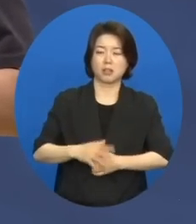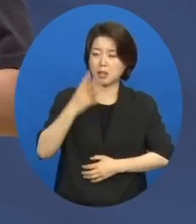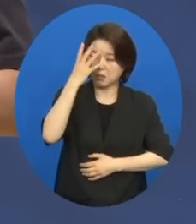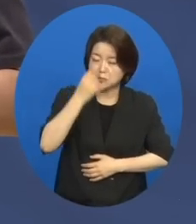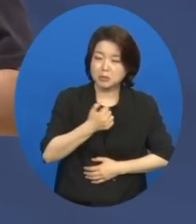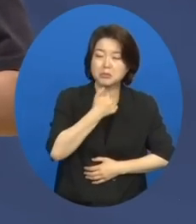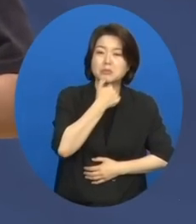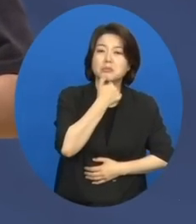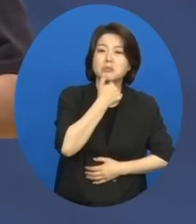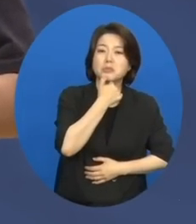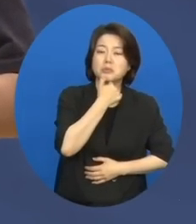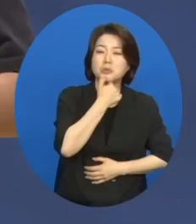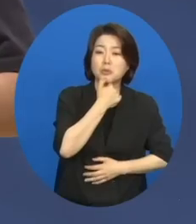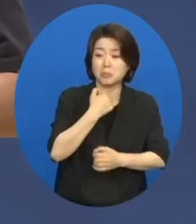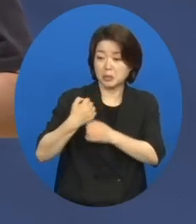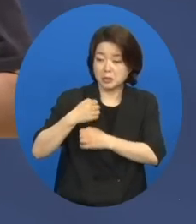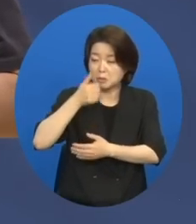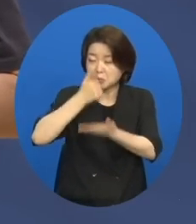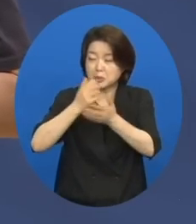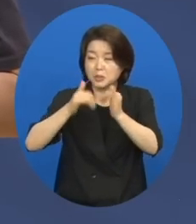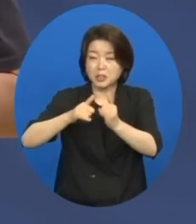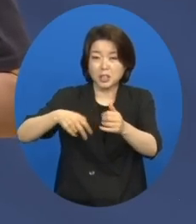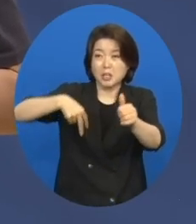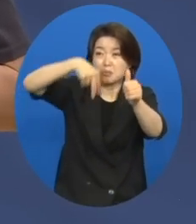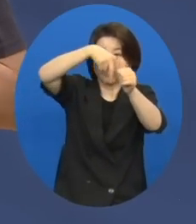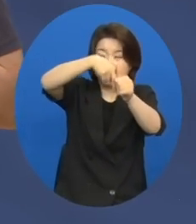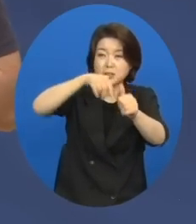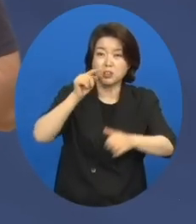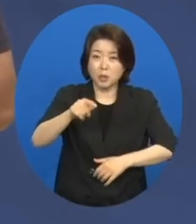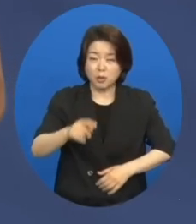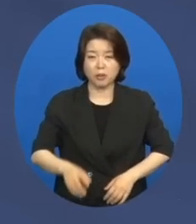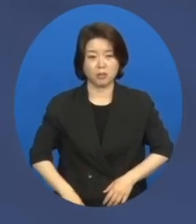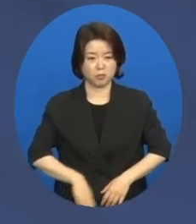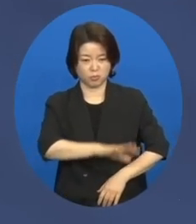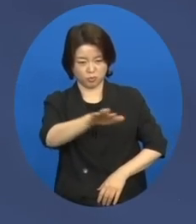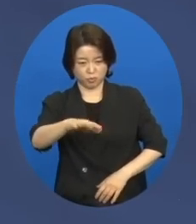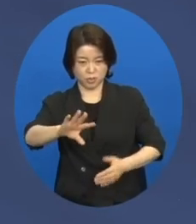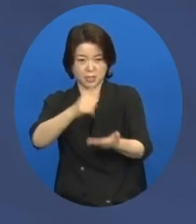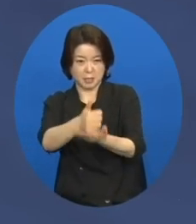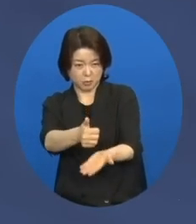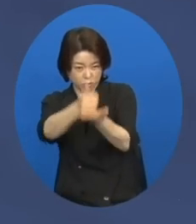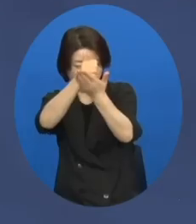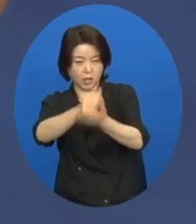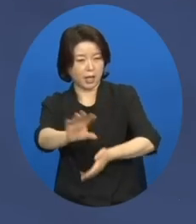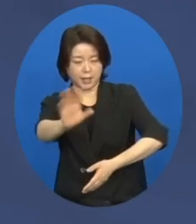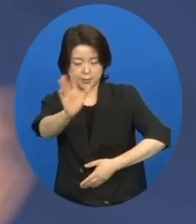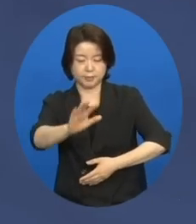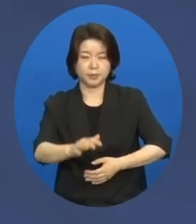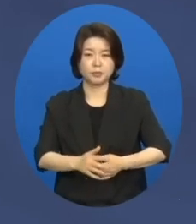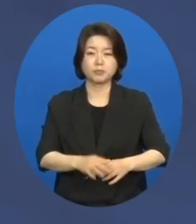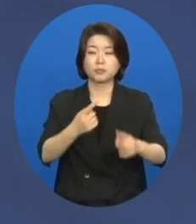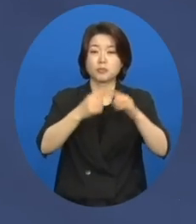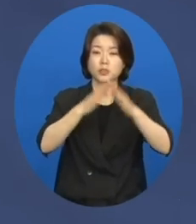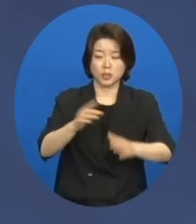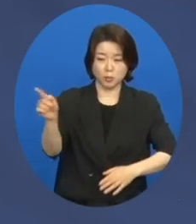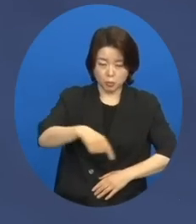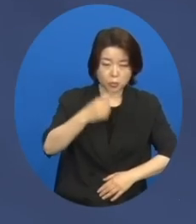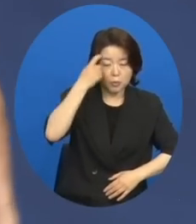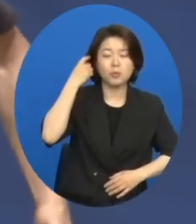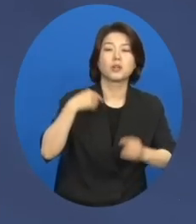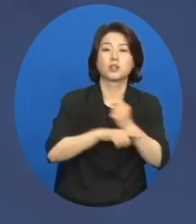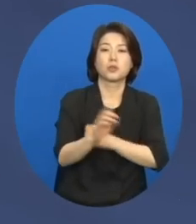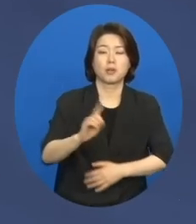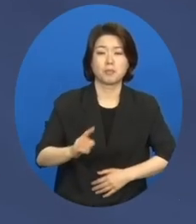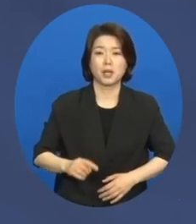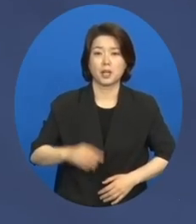로마에 죄수가 되어 매달려 죽는 그 따위를 우리는 그리스도라고 본 적이 없어, 교회 내가 왜 나오는지 알아?